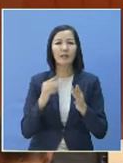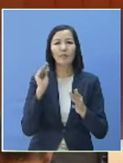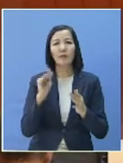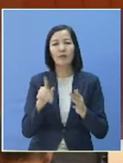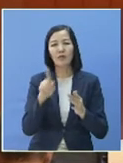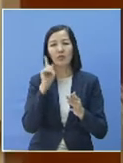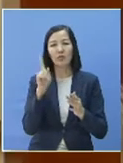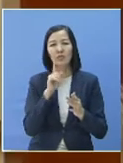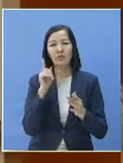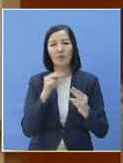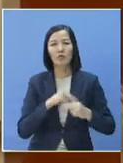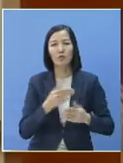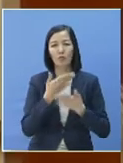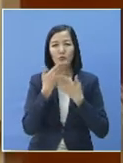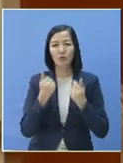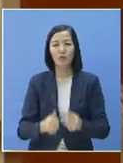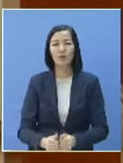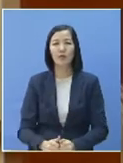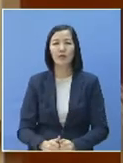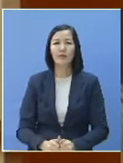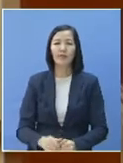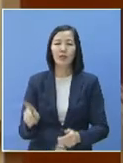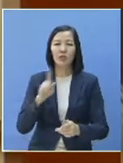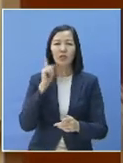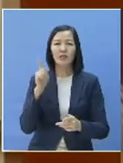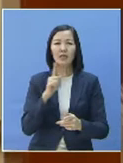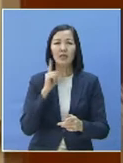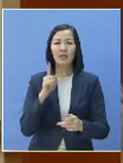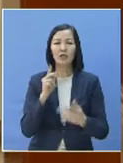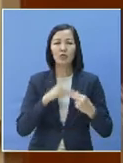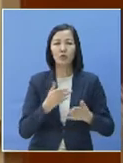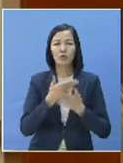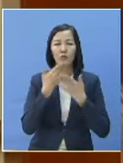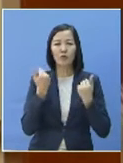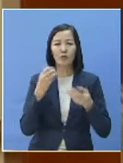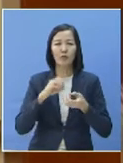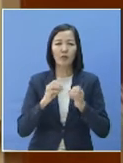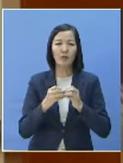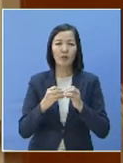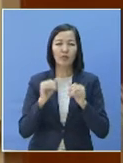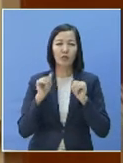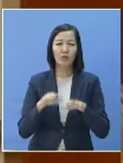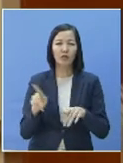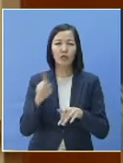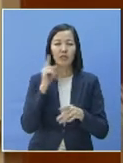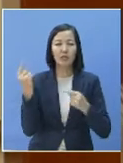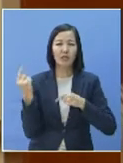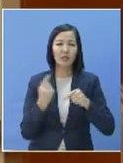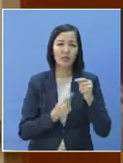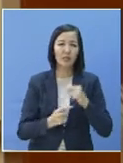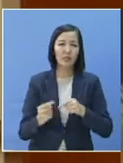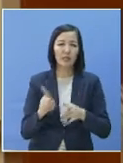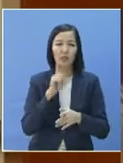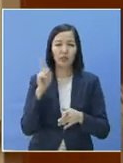жас жұмыссыз жүр. Жастар жұмыссыздығымен байланысты проблемаларды шешу үшін жас кәсіпкер және жас маман